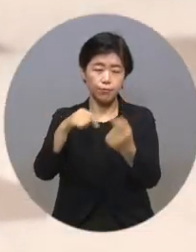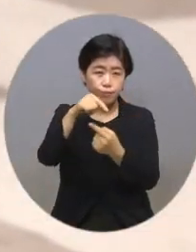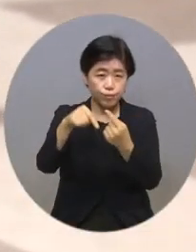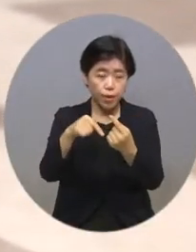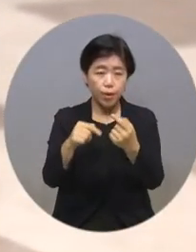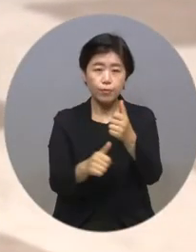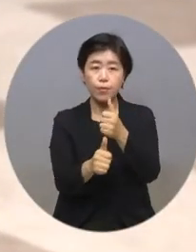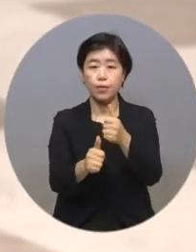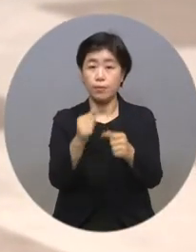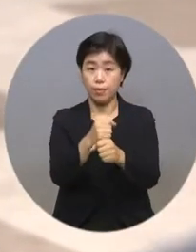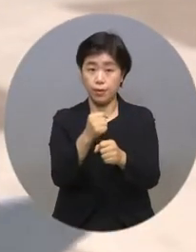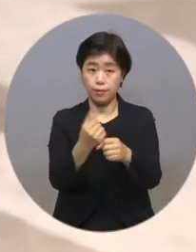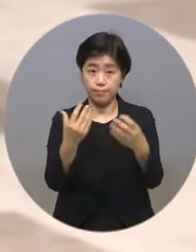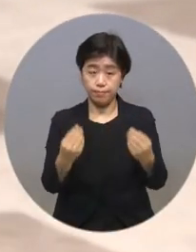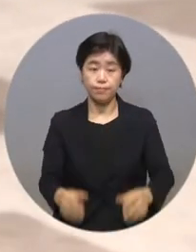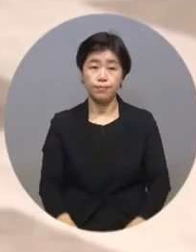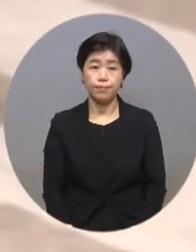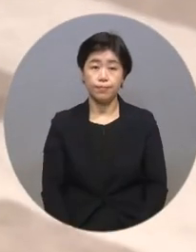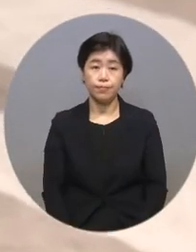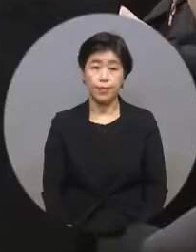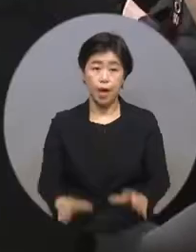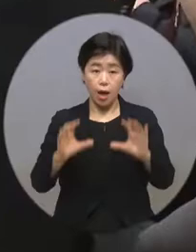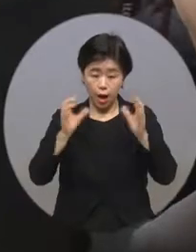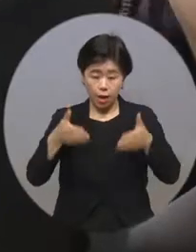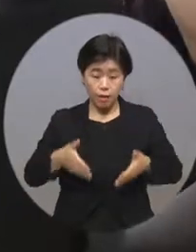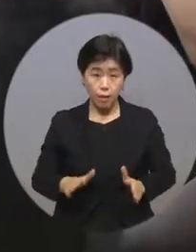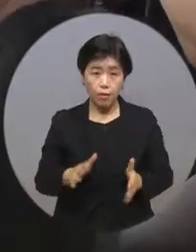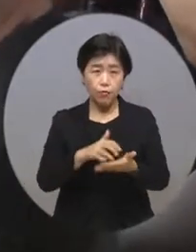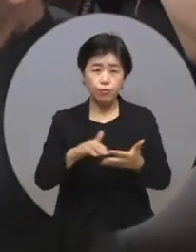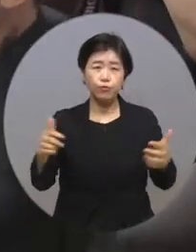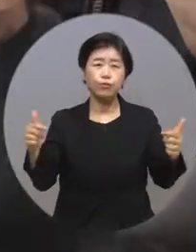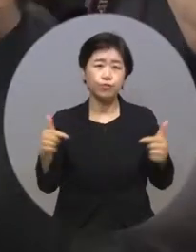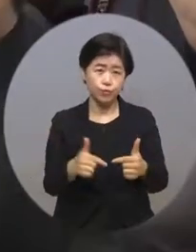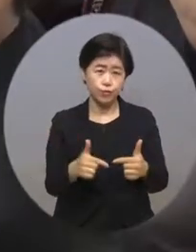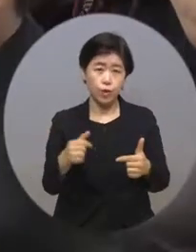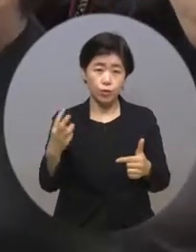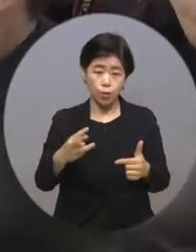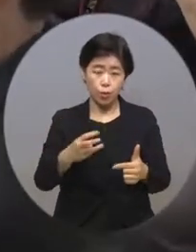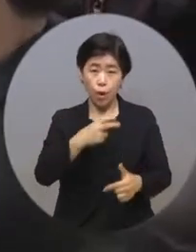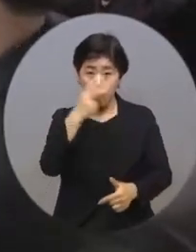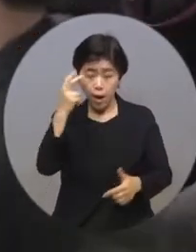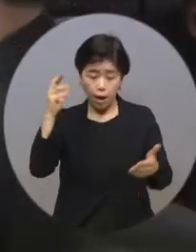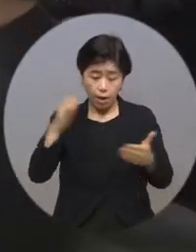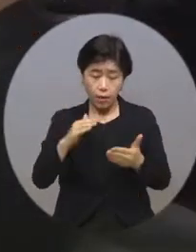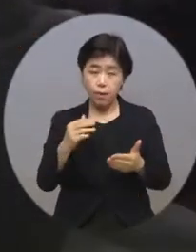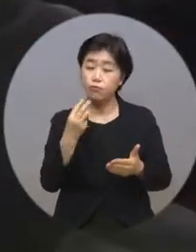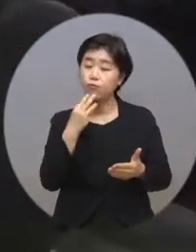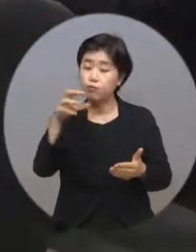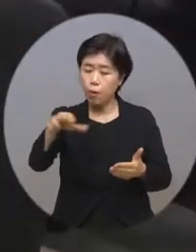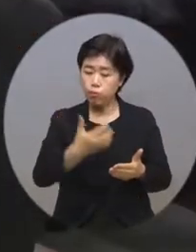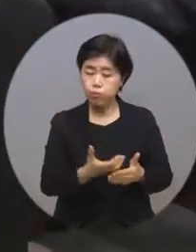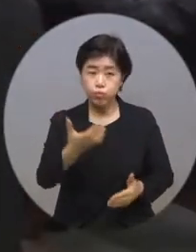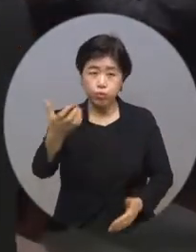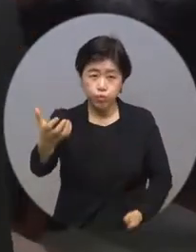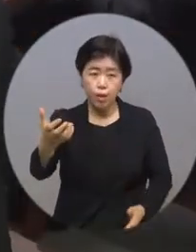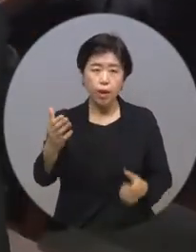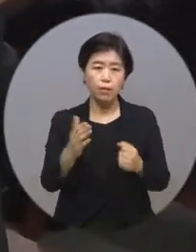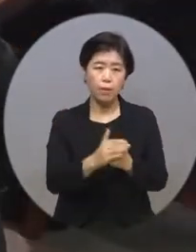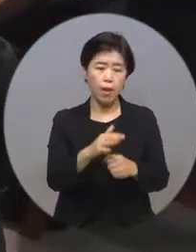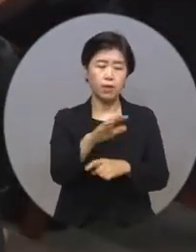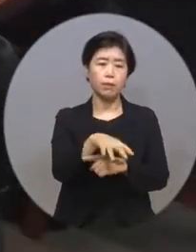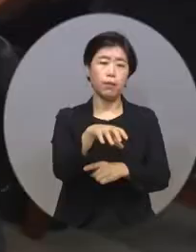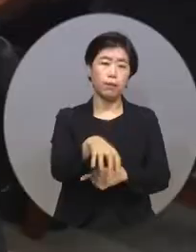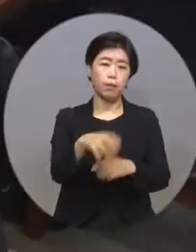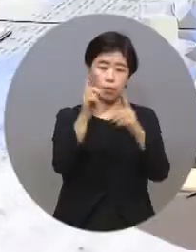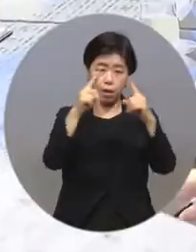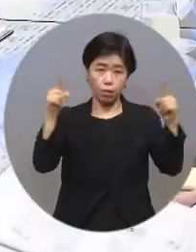했습니다. 학령 인구 감소, 인재의 수도권 유출로 인한 지방대학 위기가 지역 소멸 위기로 이어지고